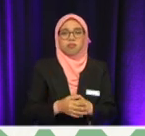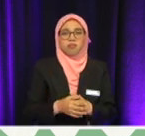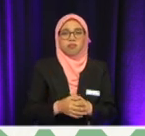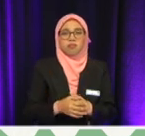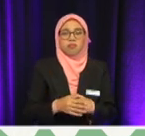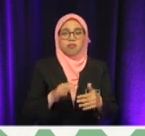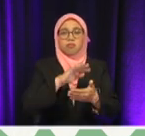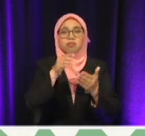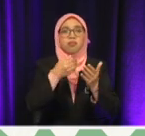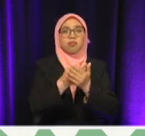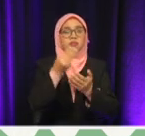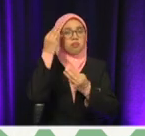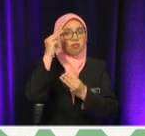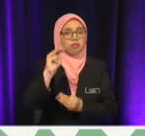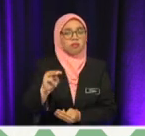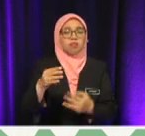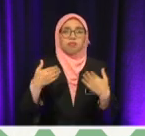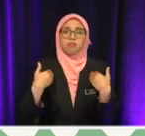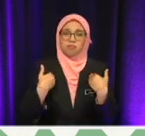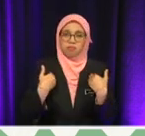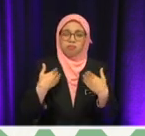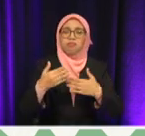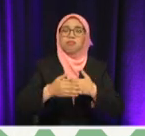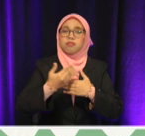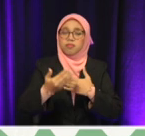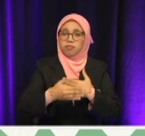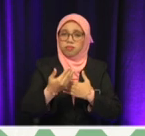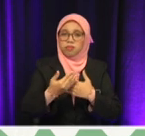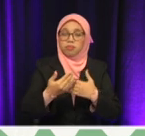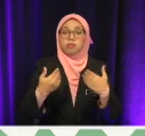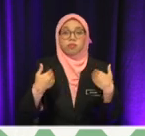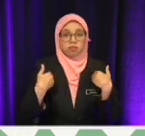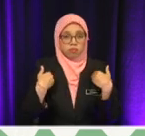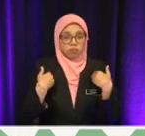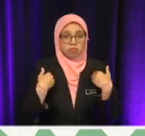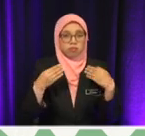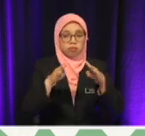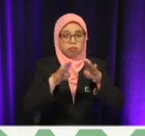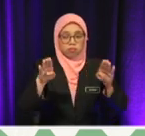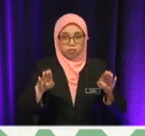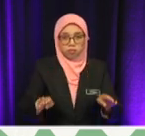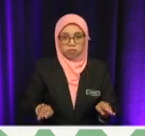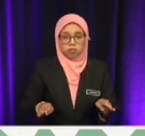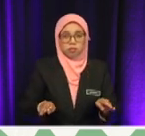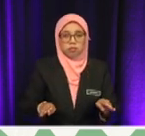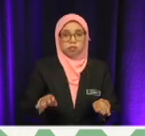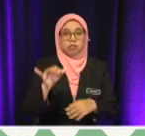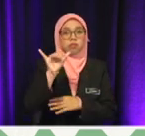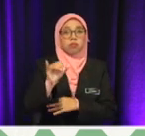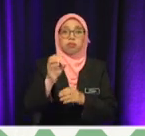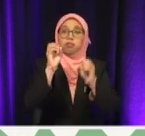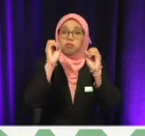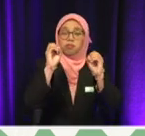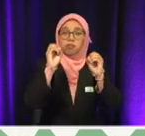bilangan kanak-kanak, ruang aktiviti dia dah bagi. Senang. Okey, ada borang borang RPA yang kosong. Okey, kamu